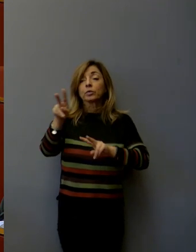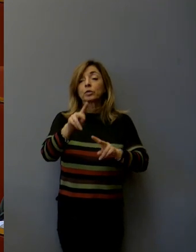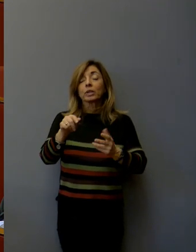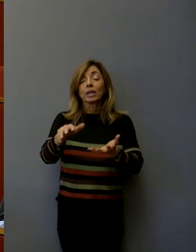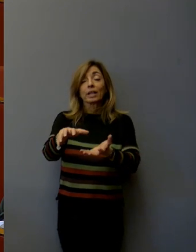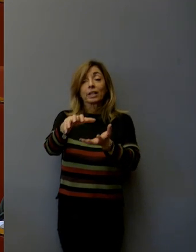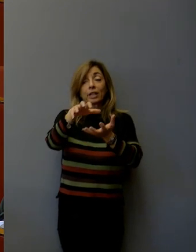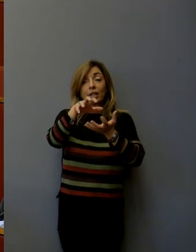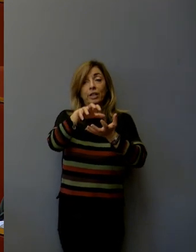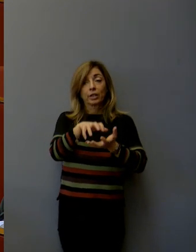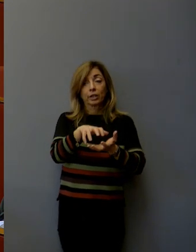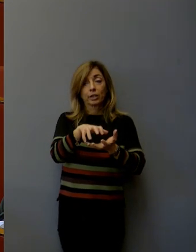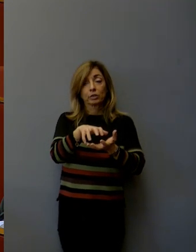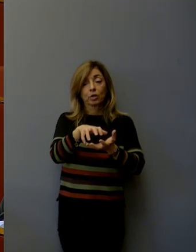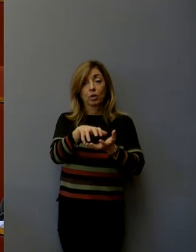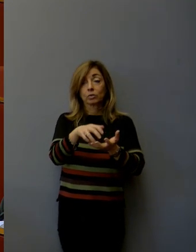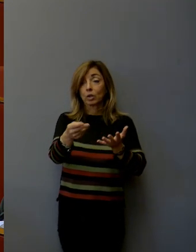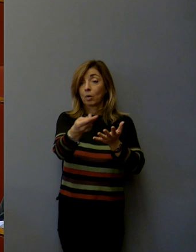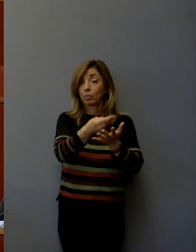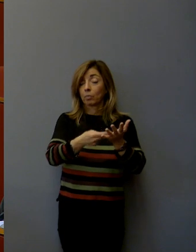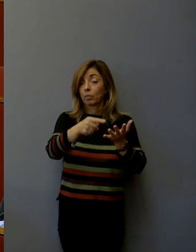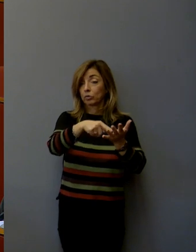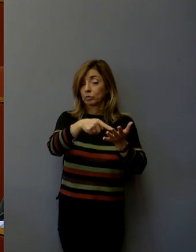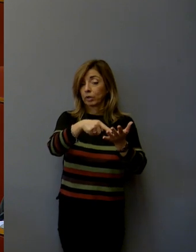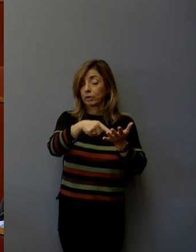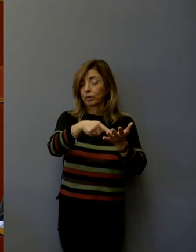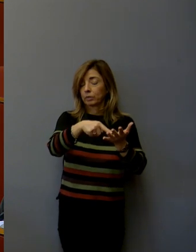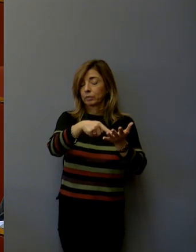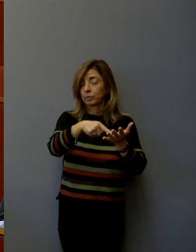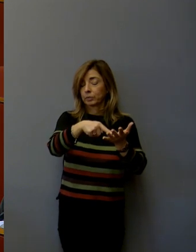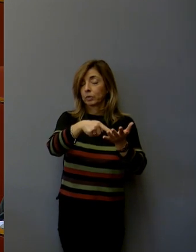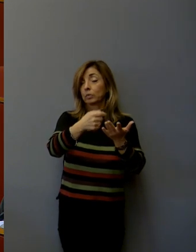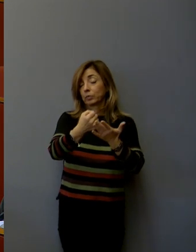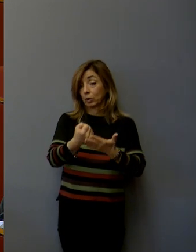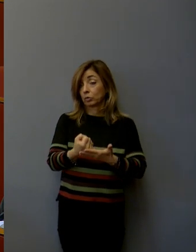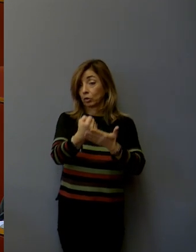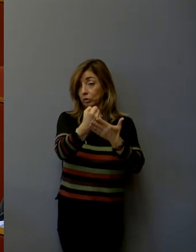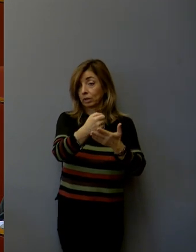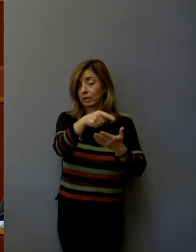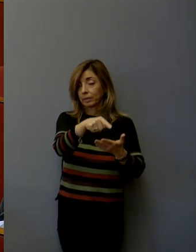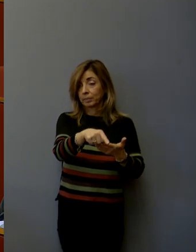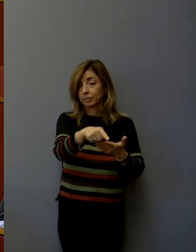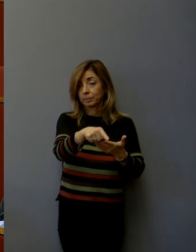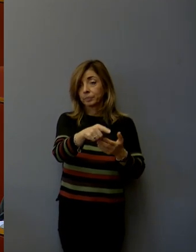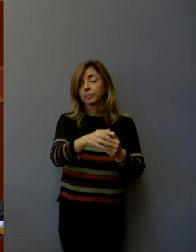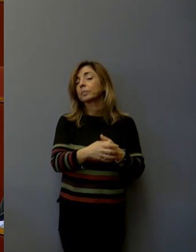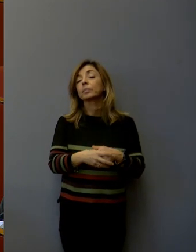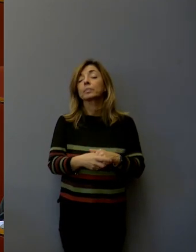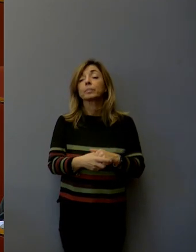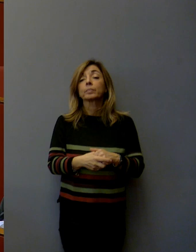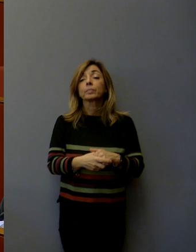per sostenere un progetto di sostenibilità realizzare un progetto di sostenibilità economica